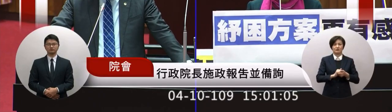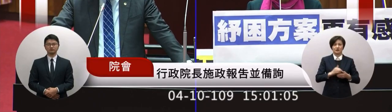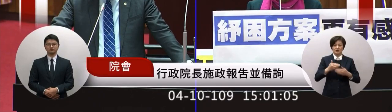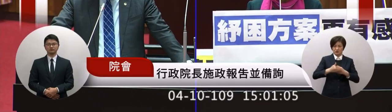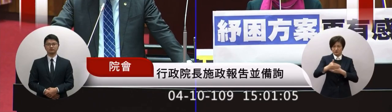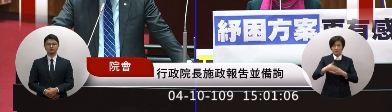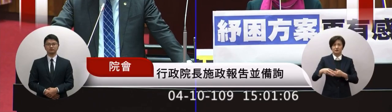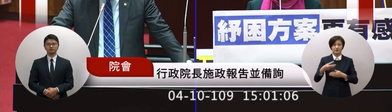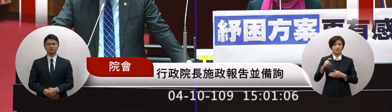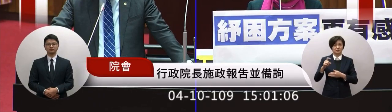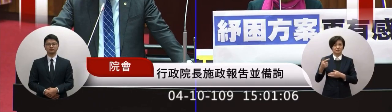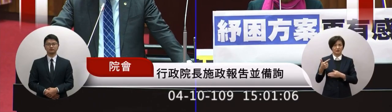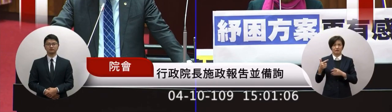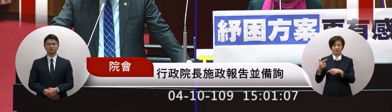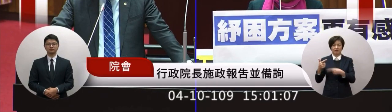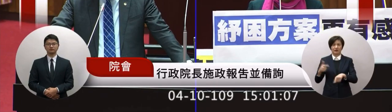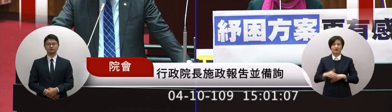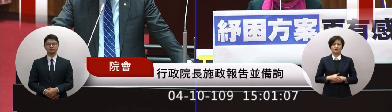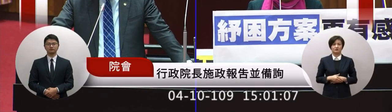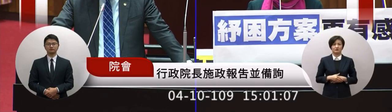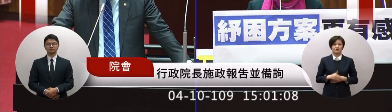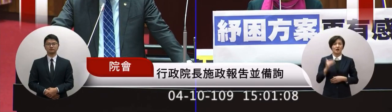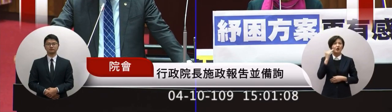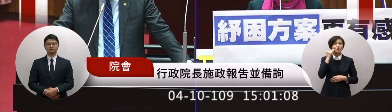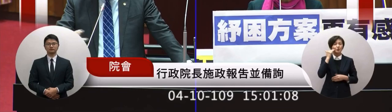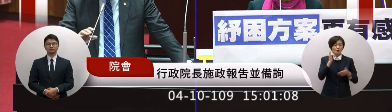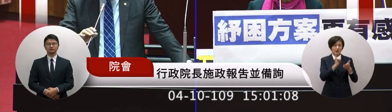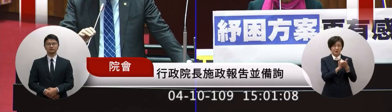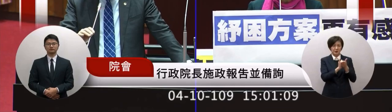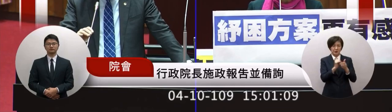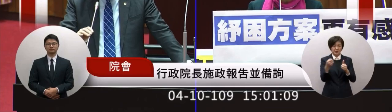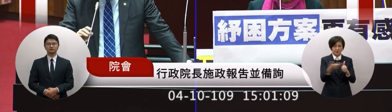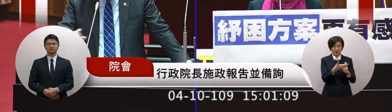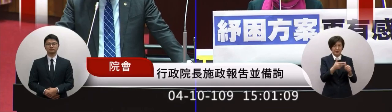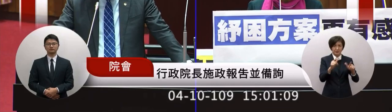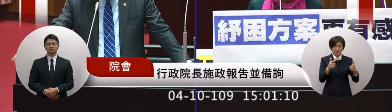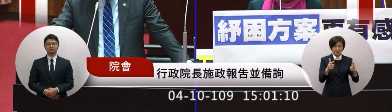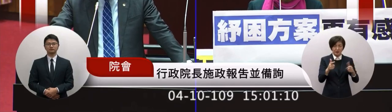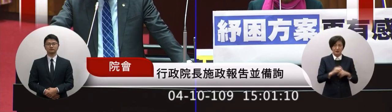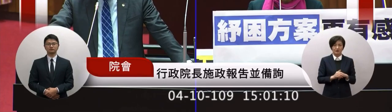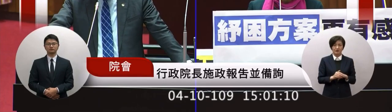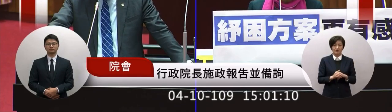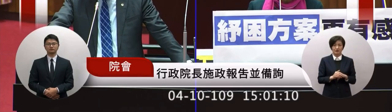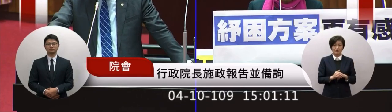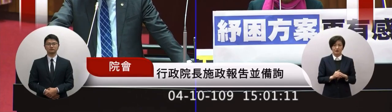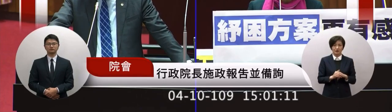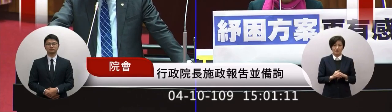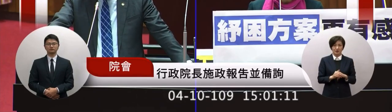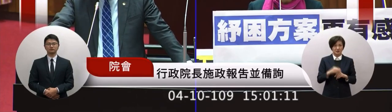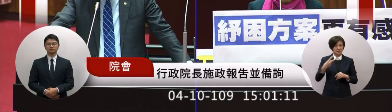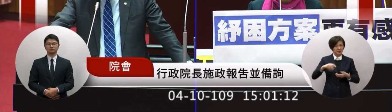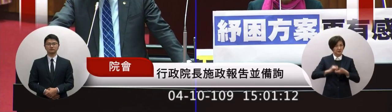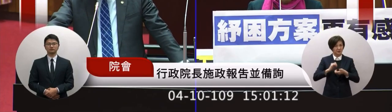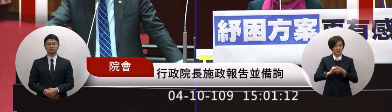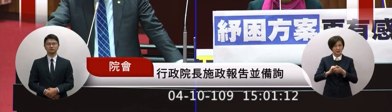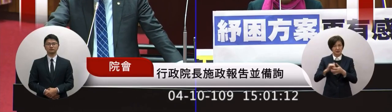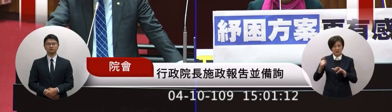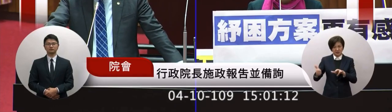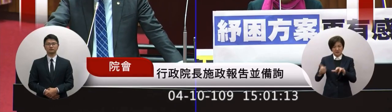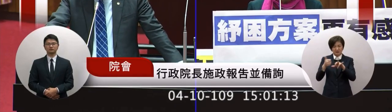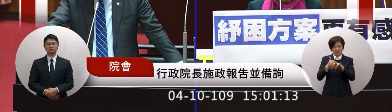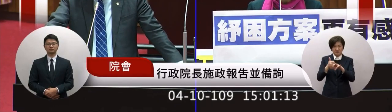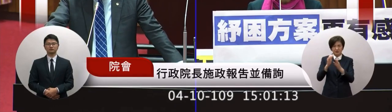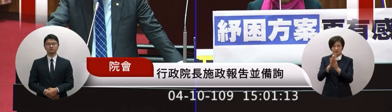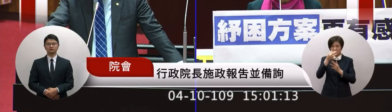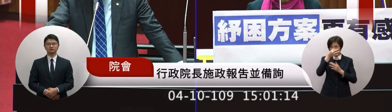中。如果不是在纽约当地受到感染的话，或者他就是表示在机舱内的密闭空